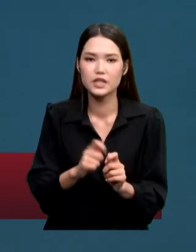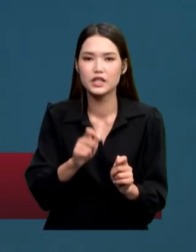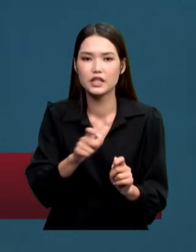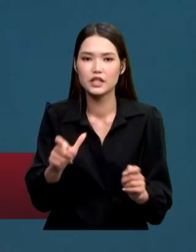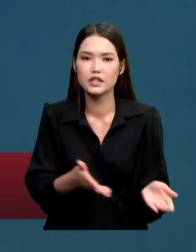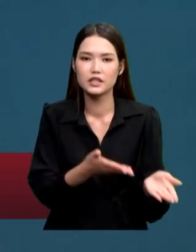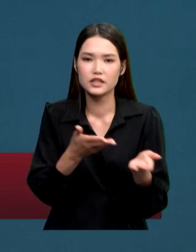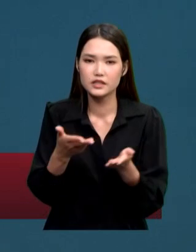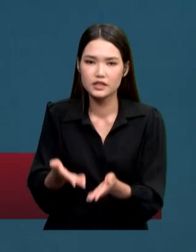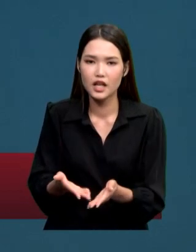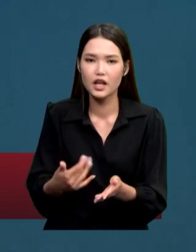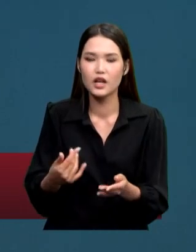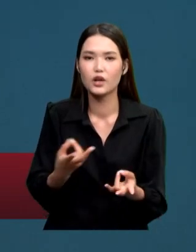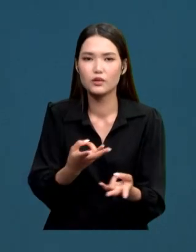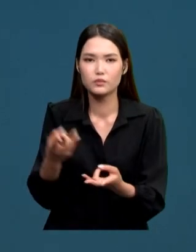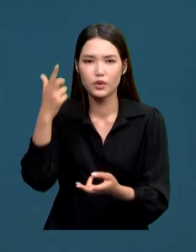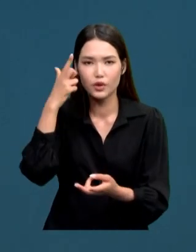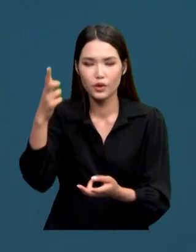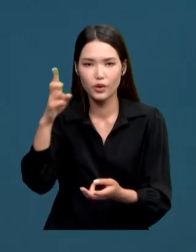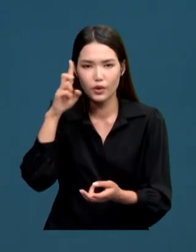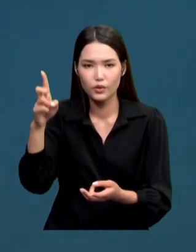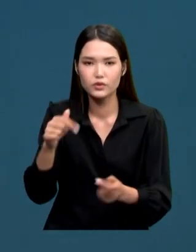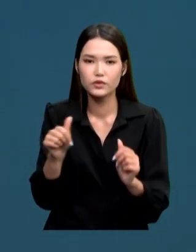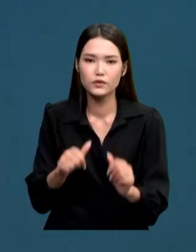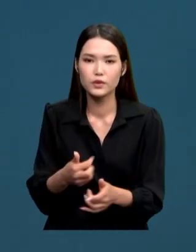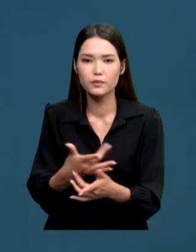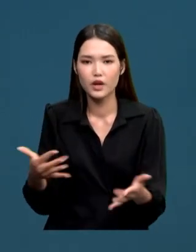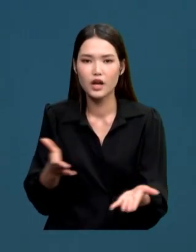Было задействовано огромное количество государственных органов с разных сторон.